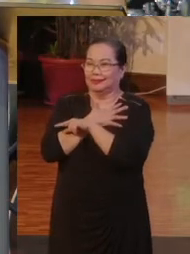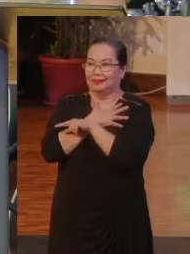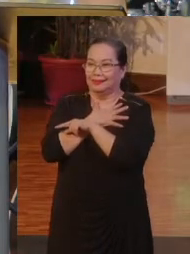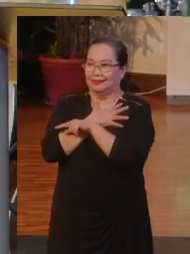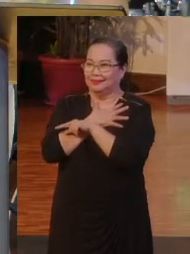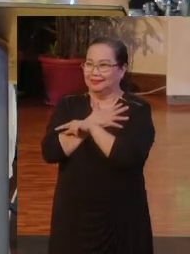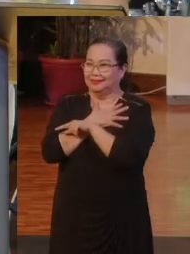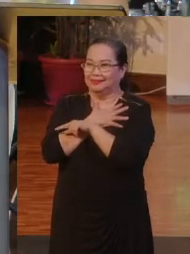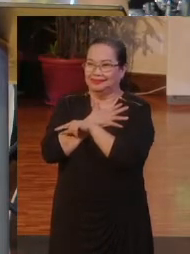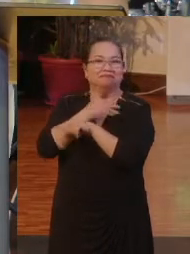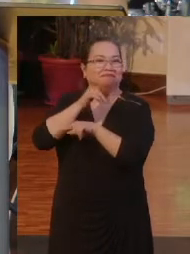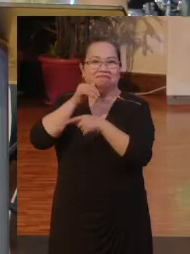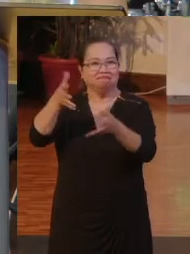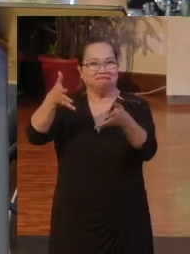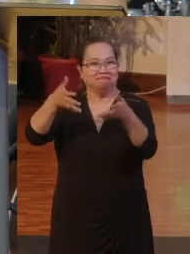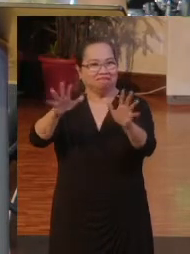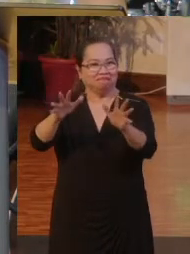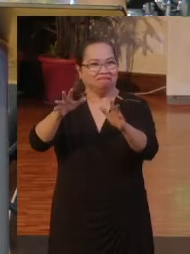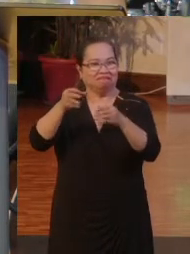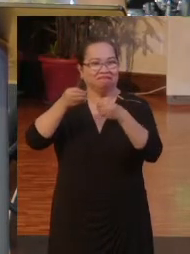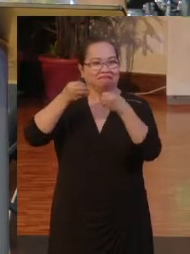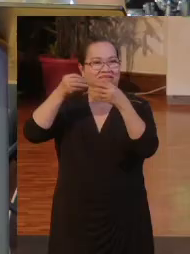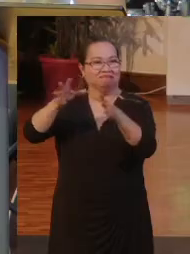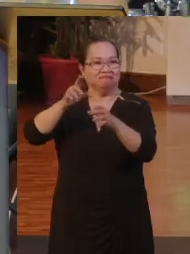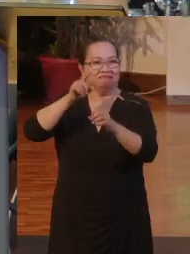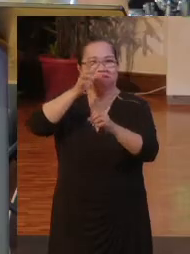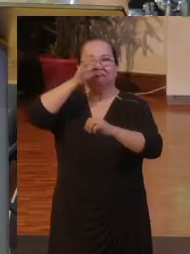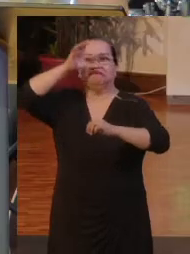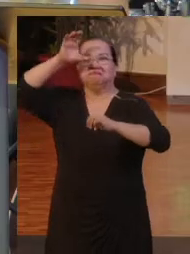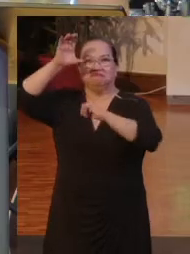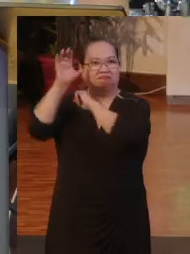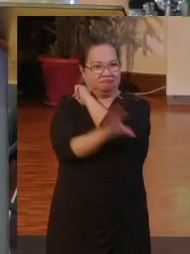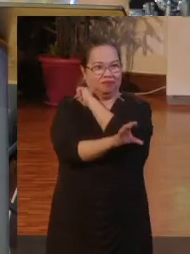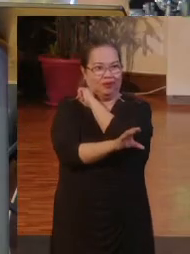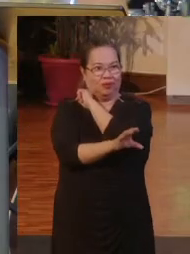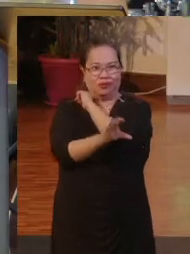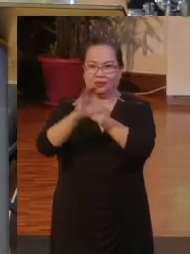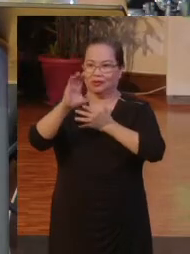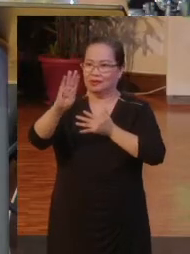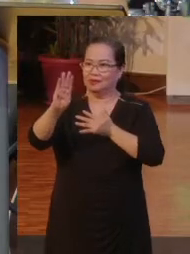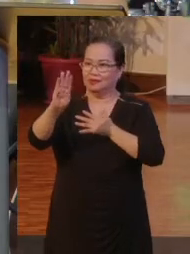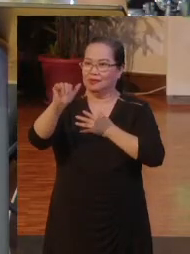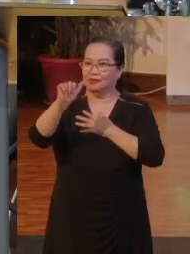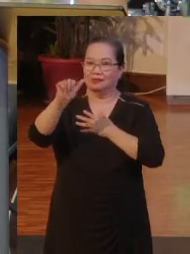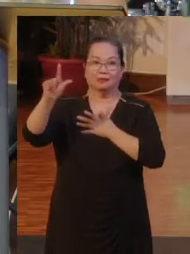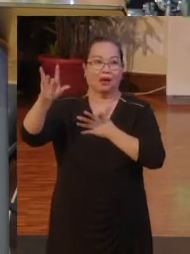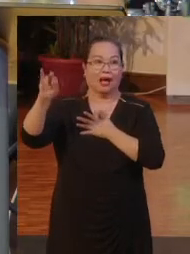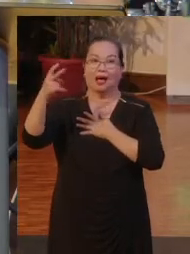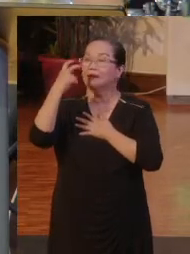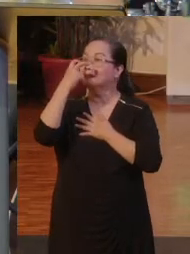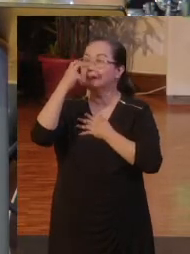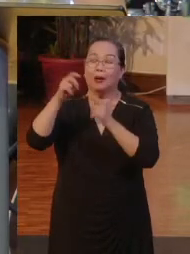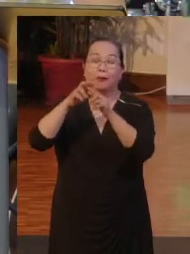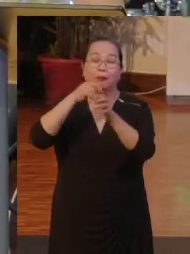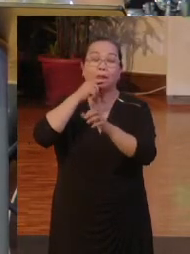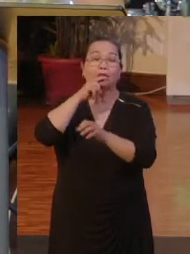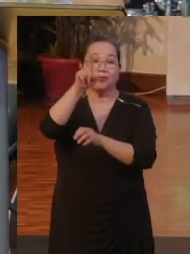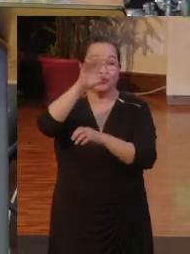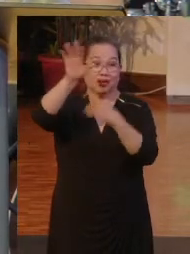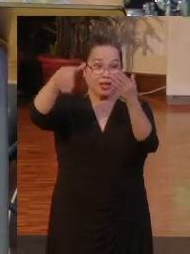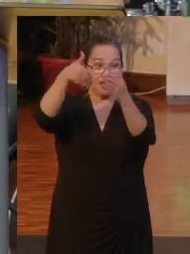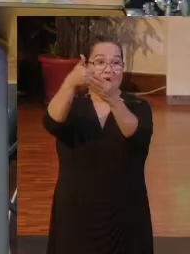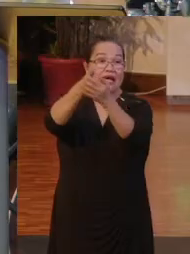niya pinahintulot na magbigay ng sumpa si Balaam, isang bulaang propeta sa